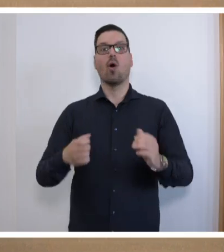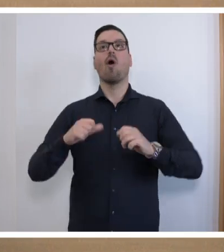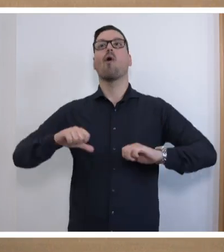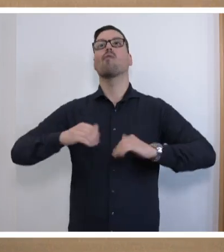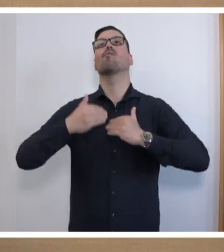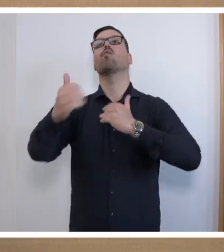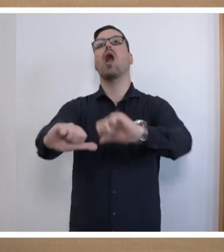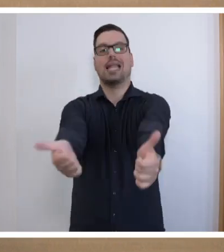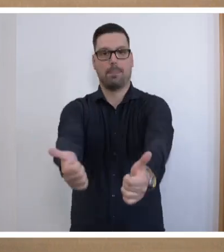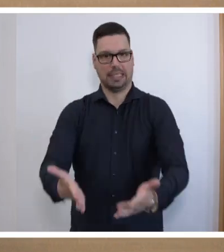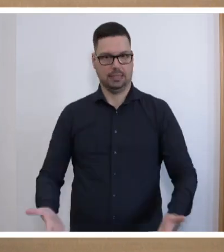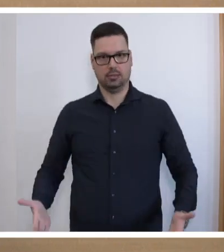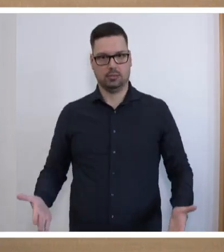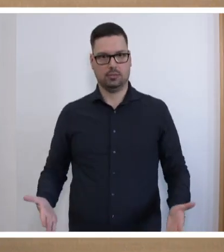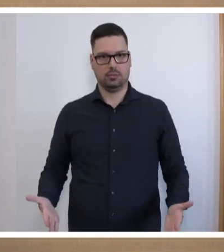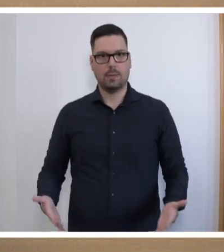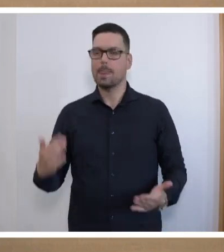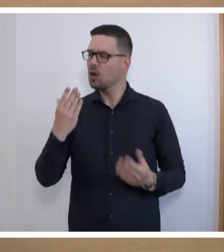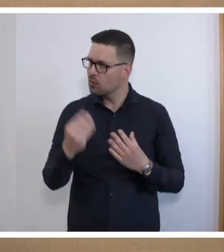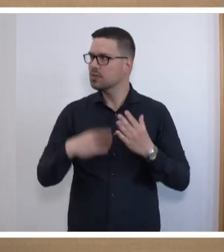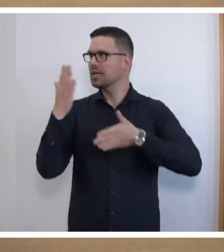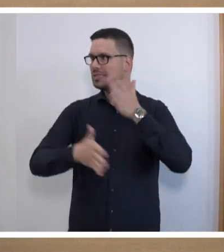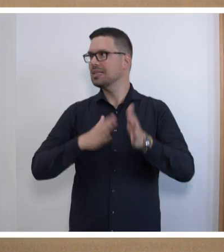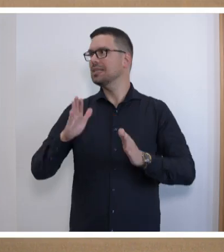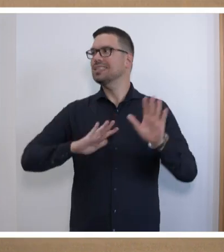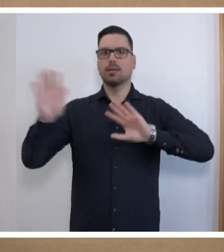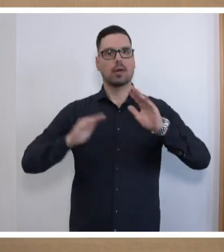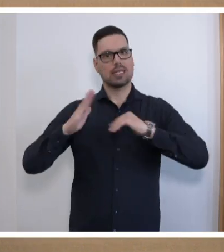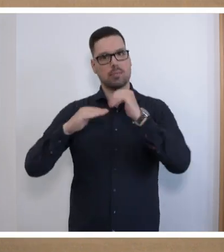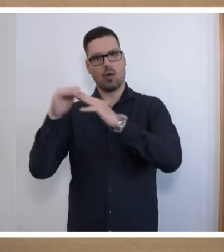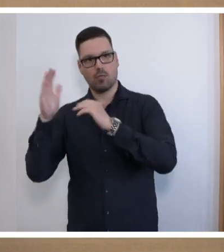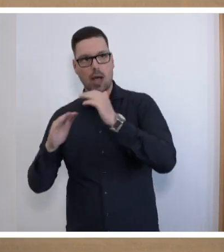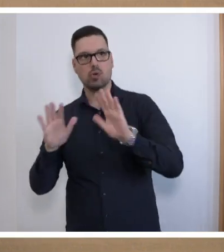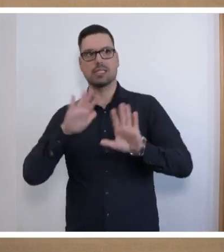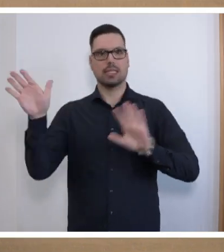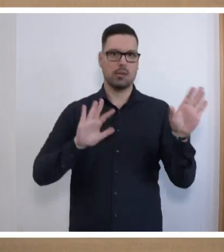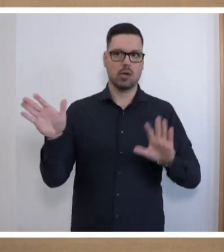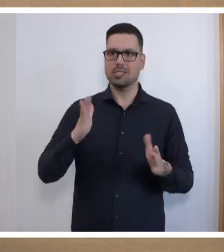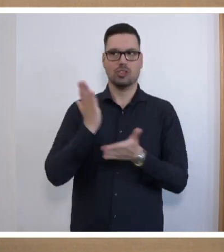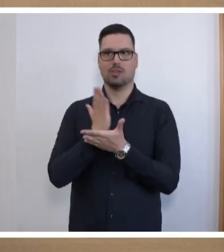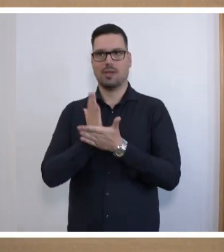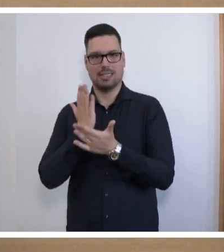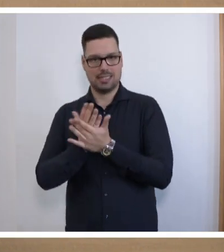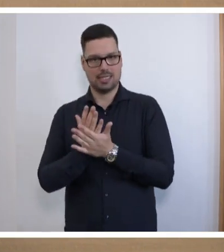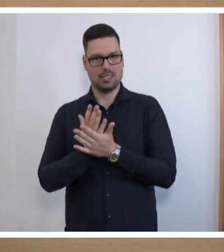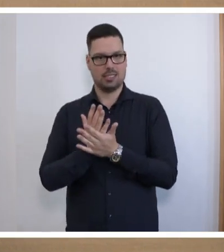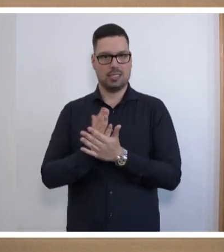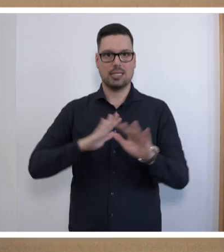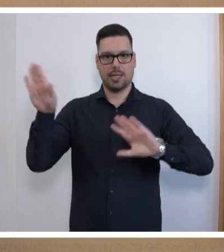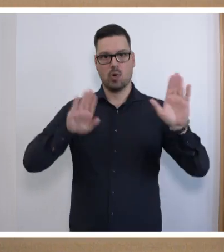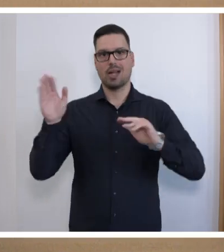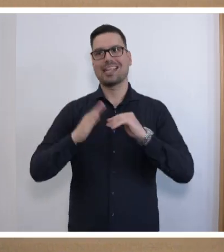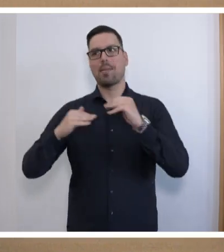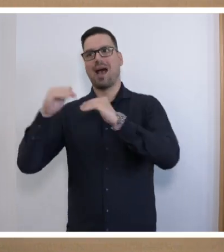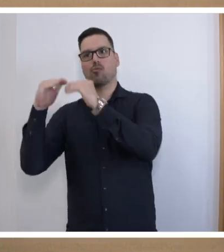vorleben. Und ich habe hier schon oft gesagt, wir sind eine Demokratie im Aufbau. Demokratie ist nichts Fertiges. Wir sind eine Demokratie im